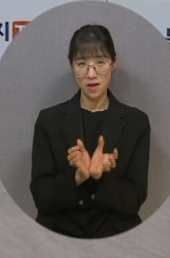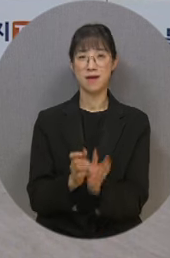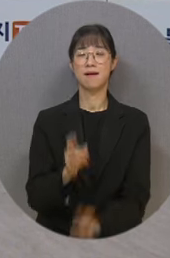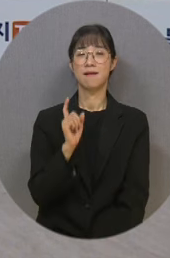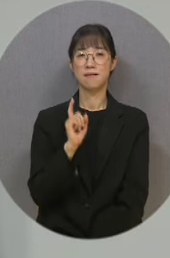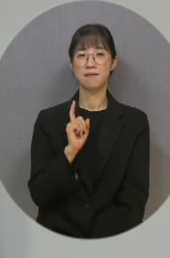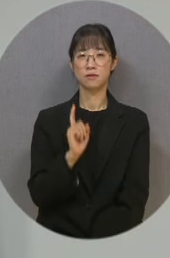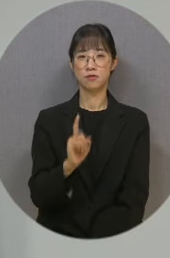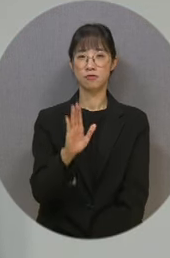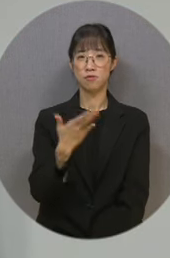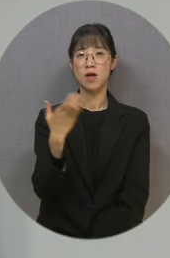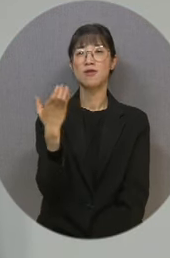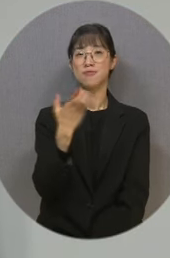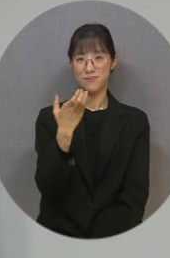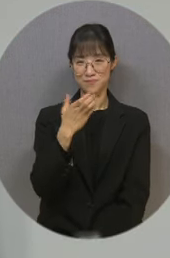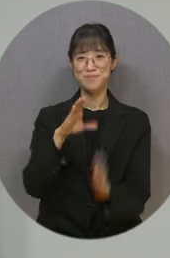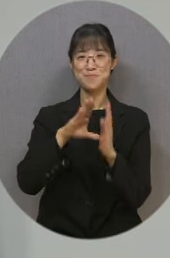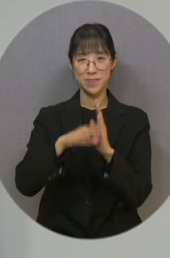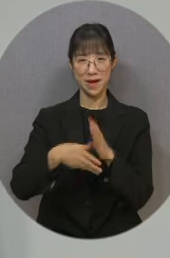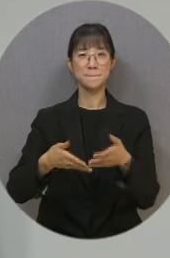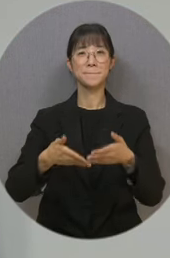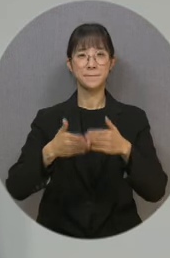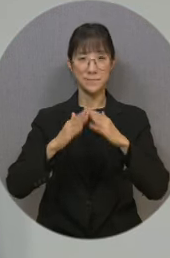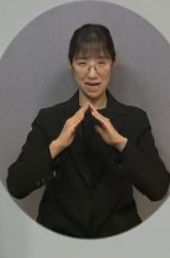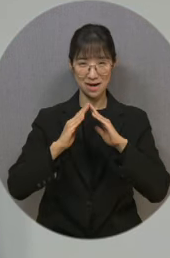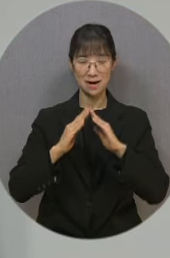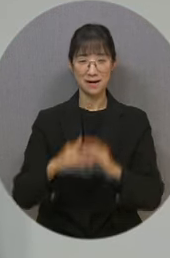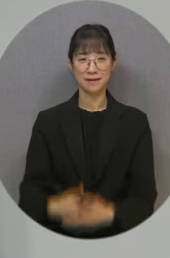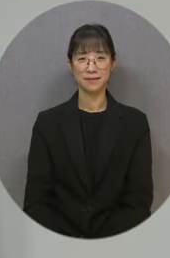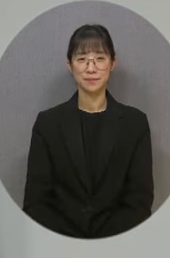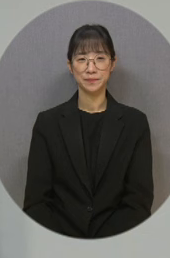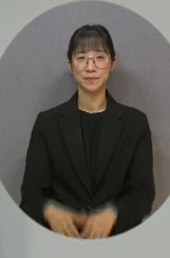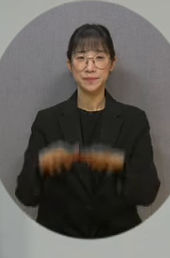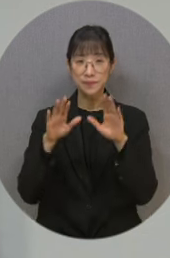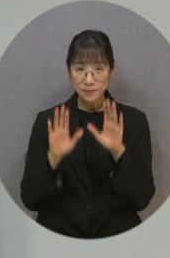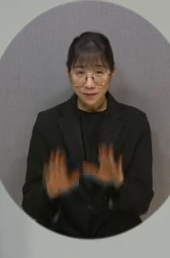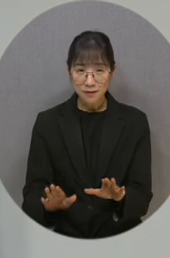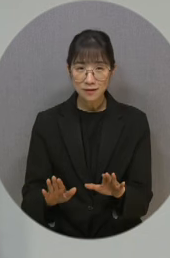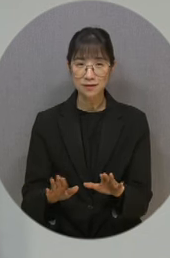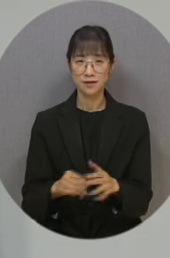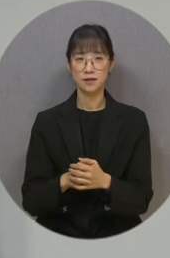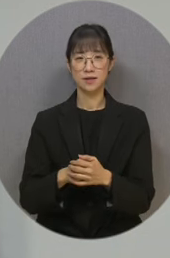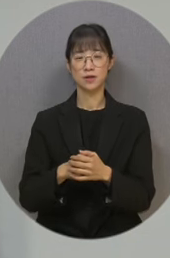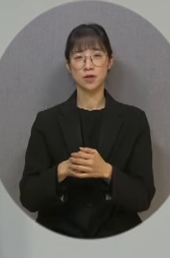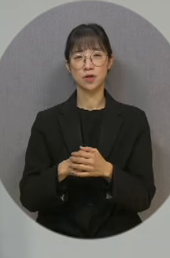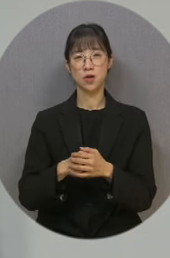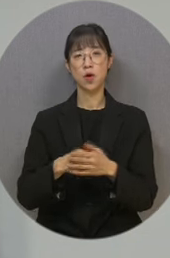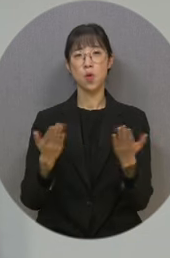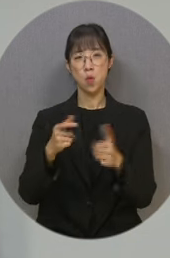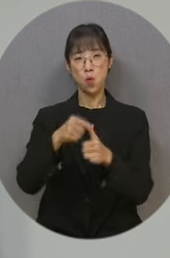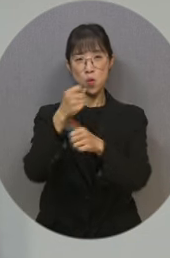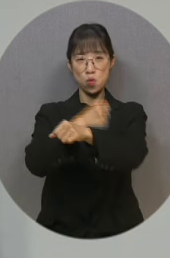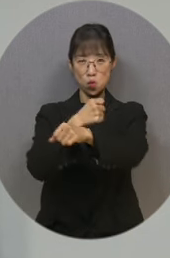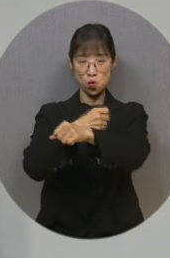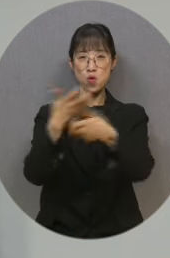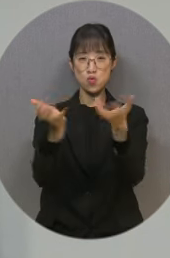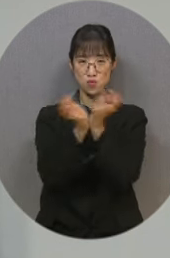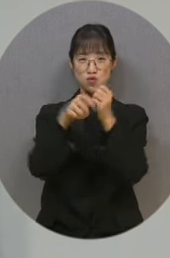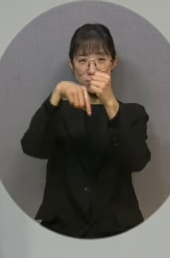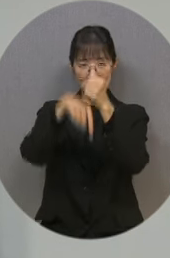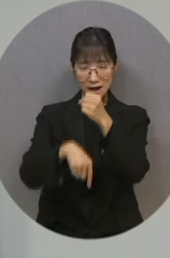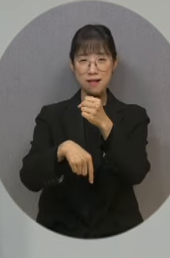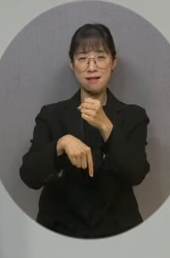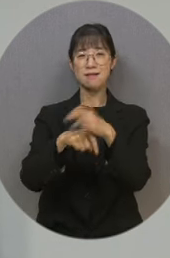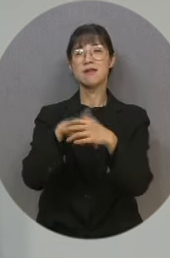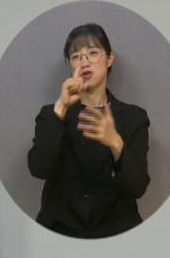공단은 1990년에 설립이 되었습니다 지금은 고용노동부 산하의 준정부